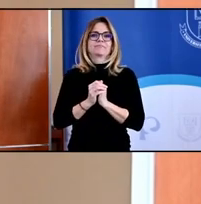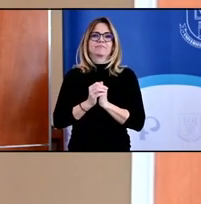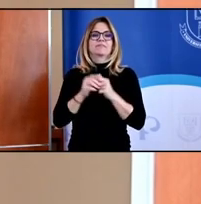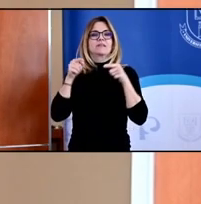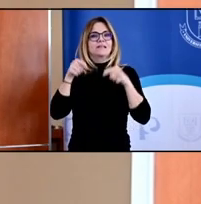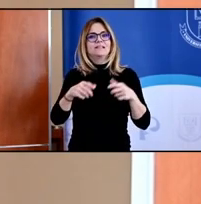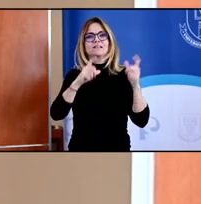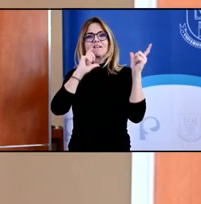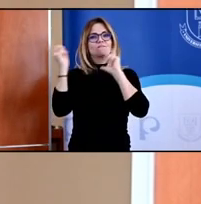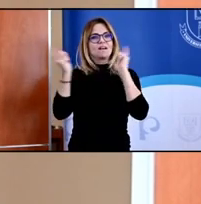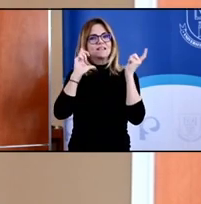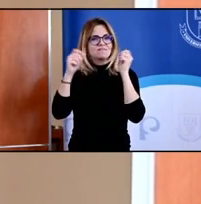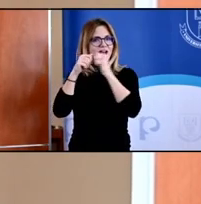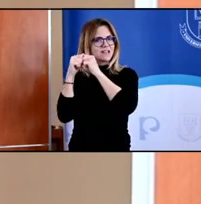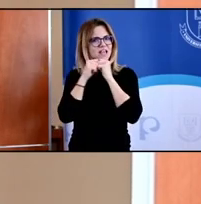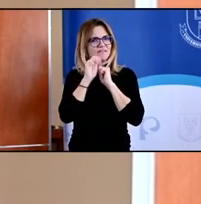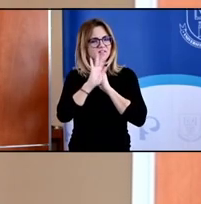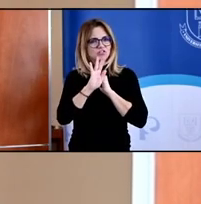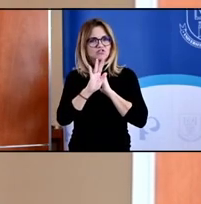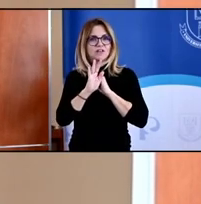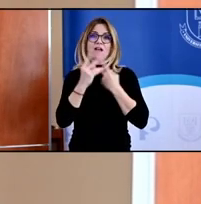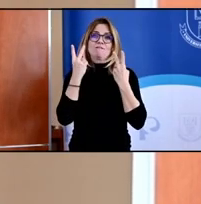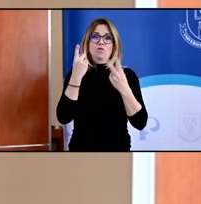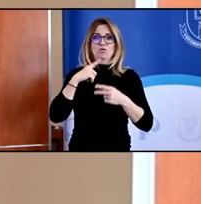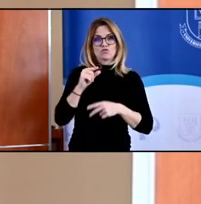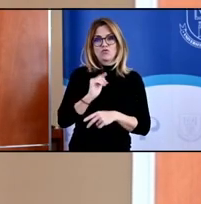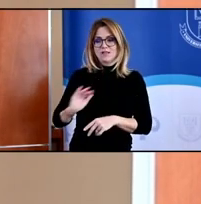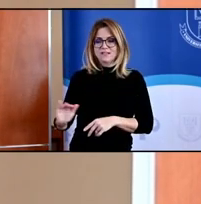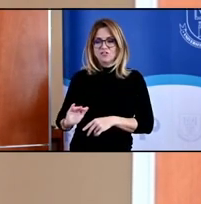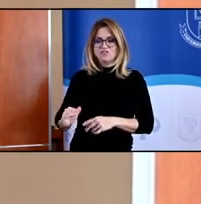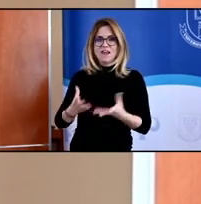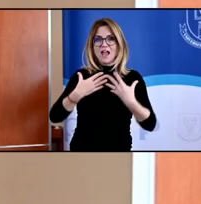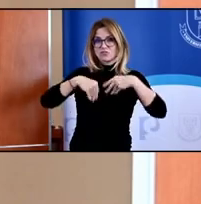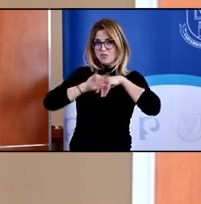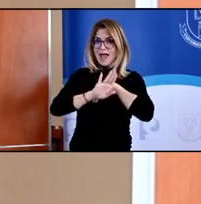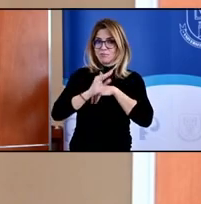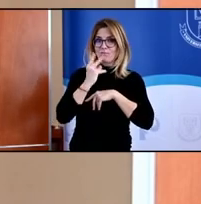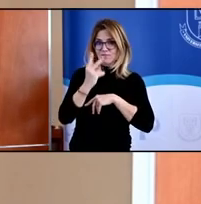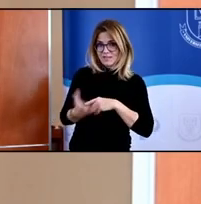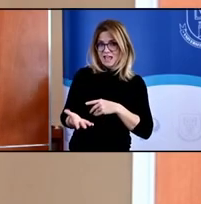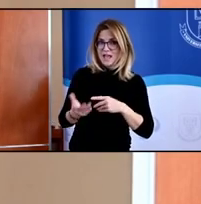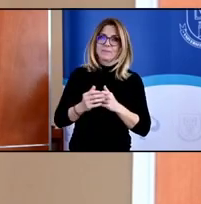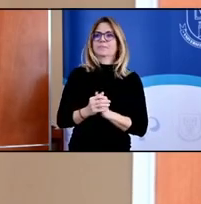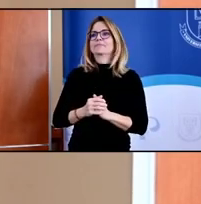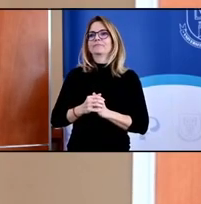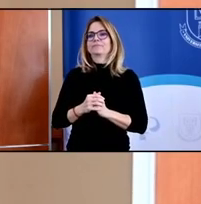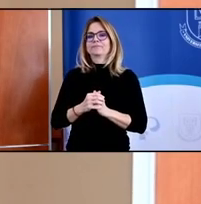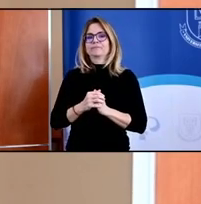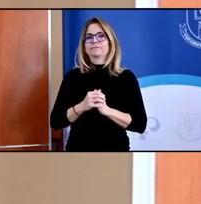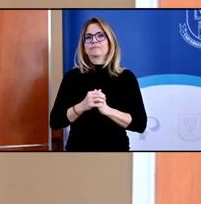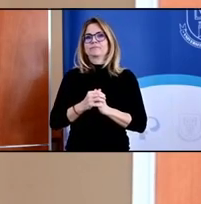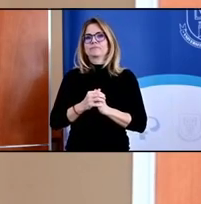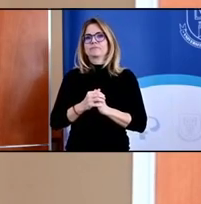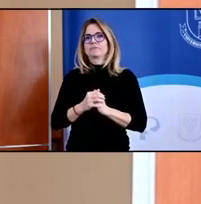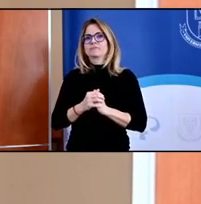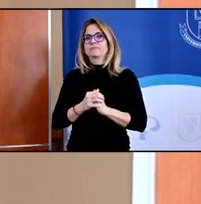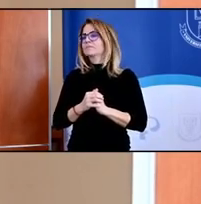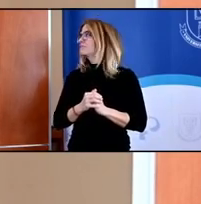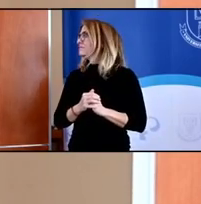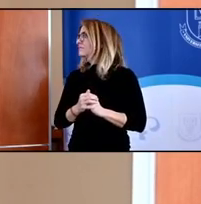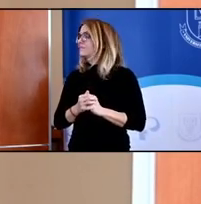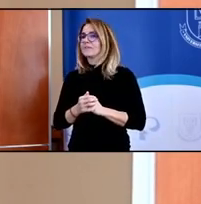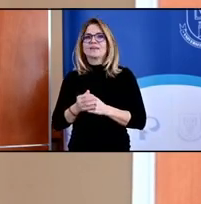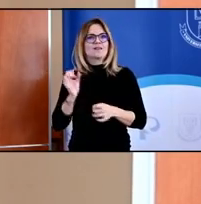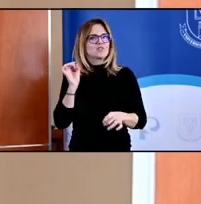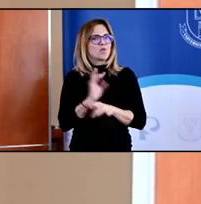fontos volt az hogy a kisgyerekes családokra is figyeljünk idő van hú pedig mindig sokkal gyorsabban beszélek mint